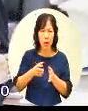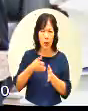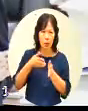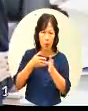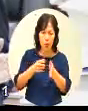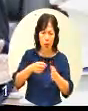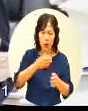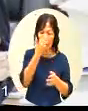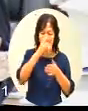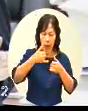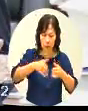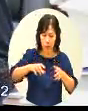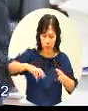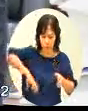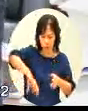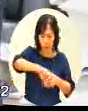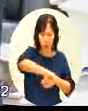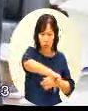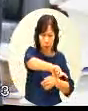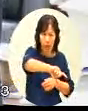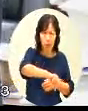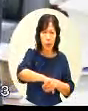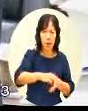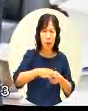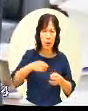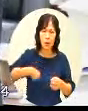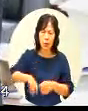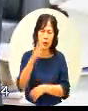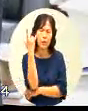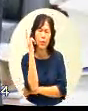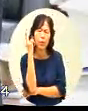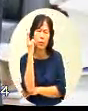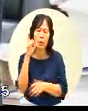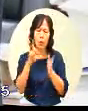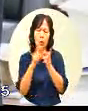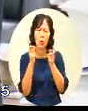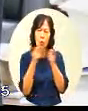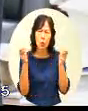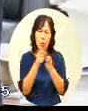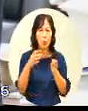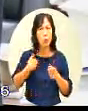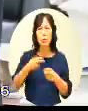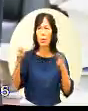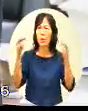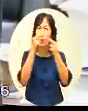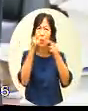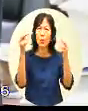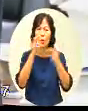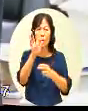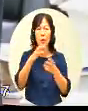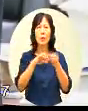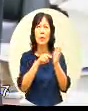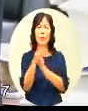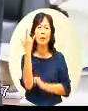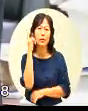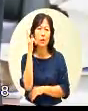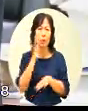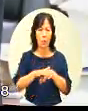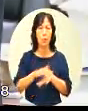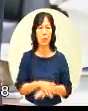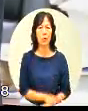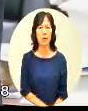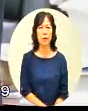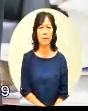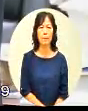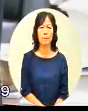凯旋路两边，他们不知道说到底要等多久，因为我们大家互相相望，四边互相相望。那当